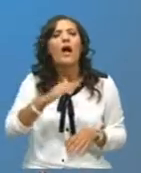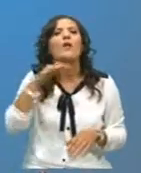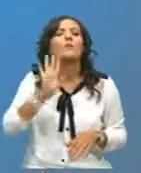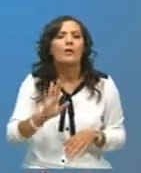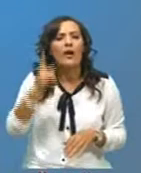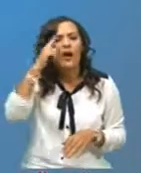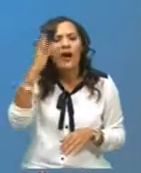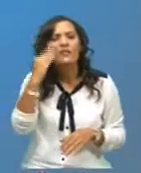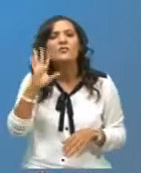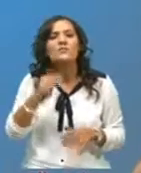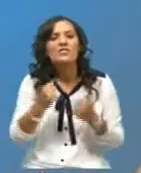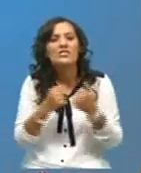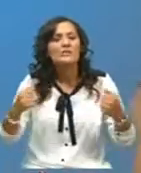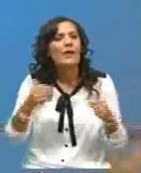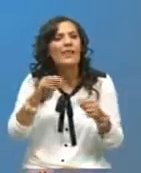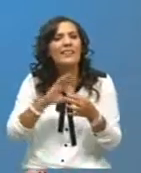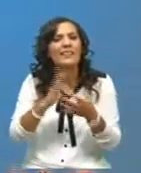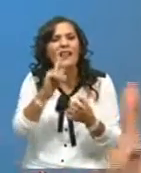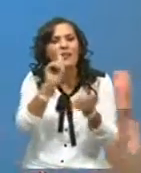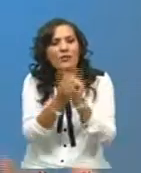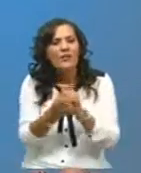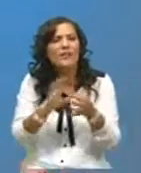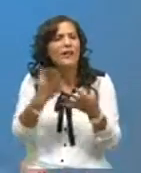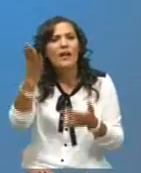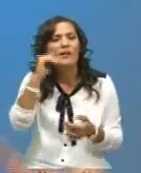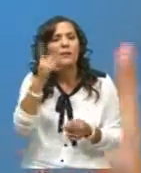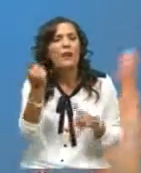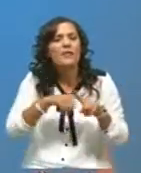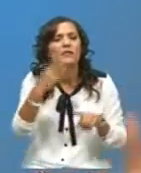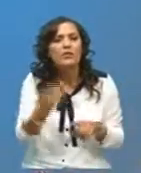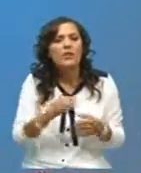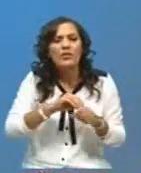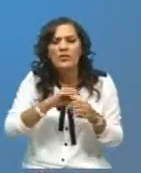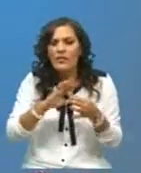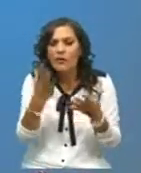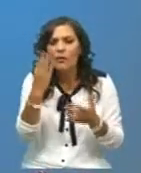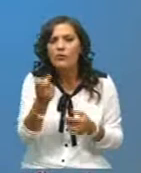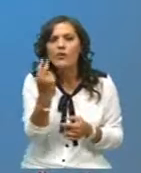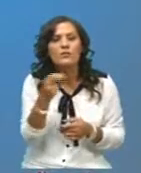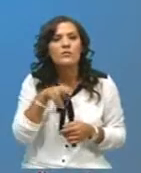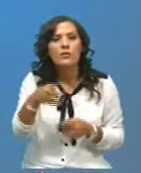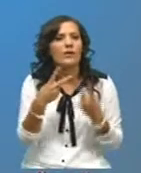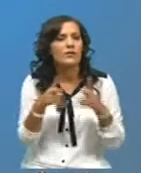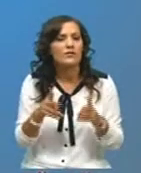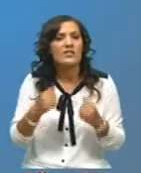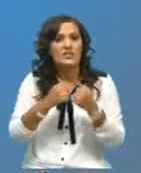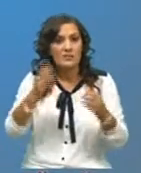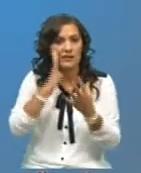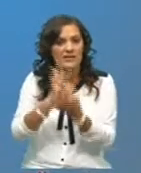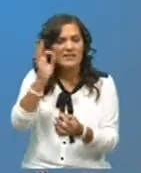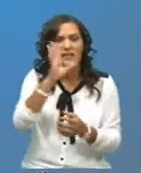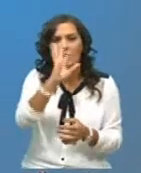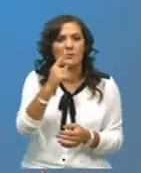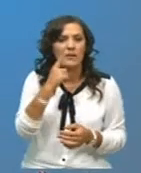çok da anlaşılmıyor gibi geliyor bana Şişmanlığın ne türüne anlamda bir etkisi oluyor Ne oluyor da kansere yol açabiliyor düşman